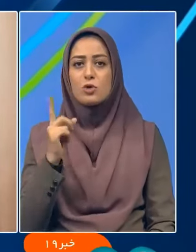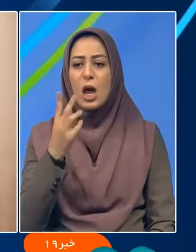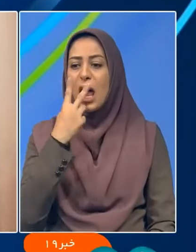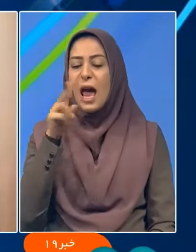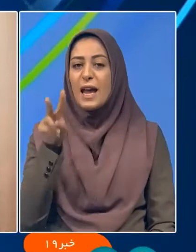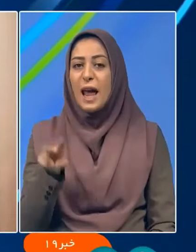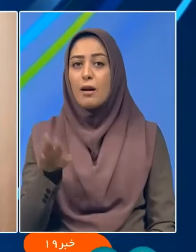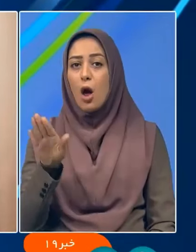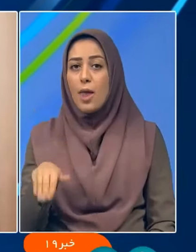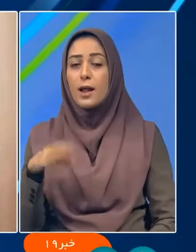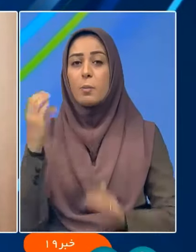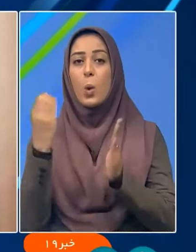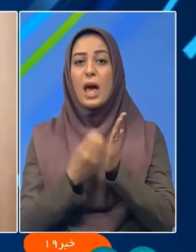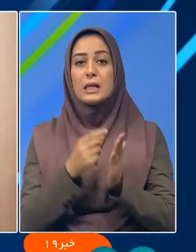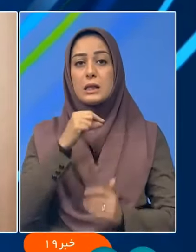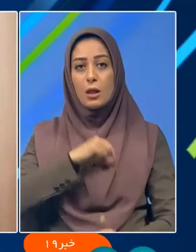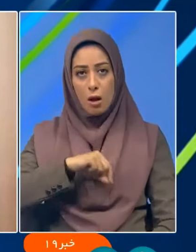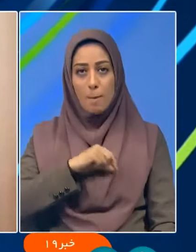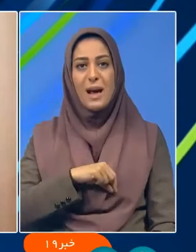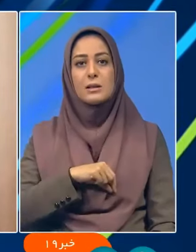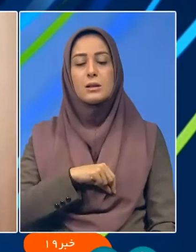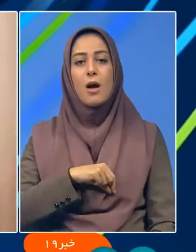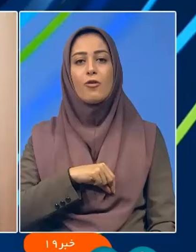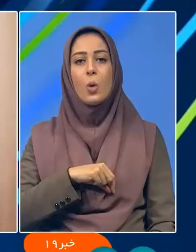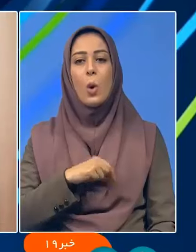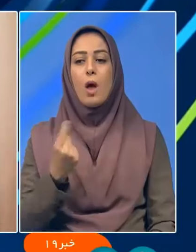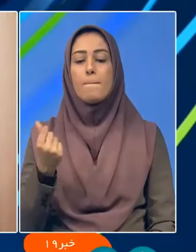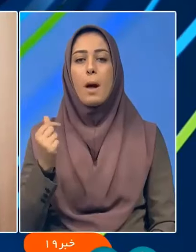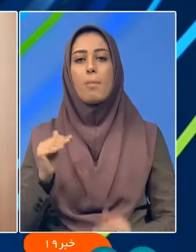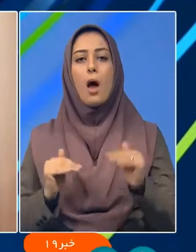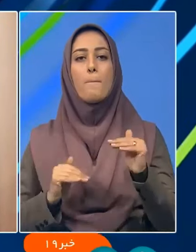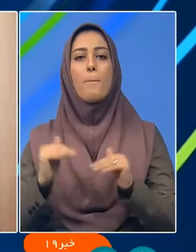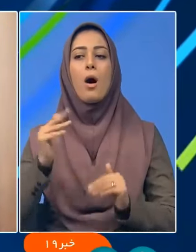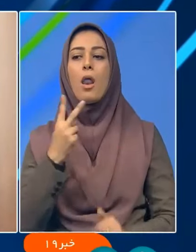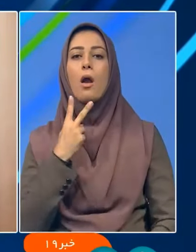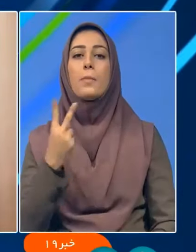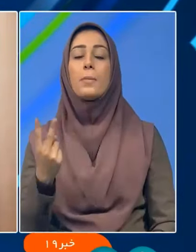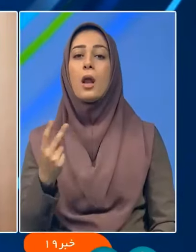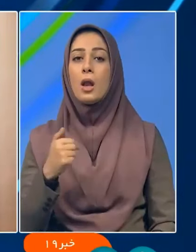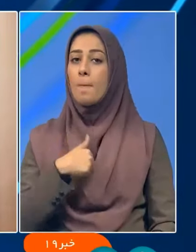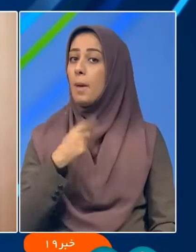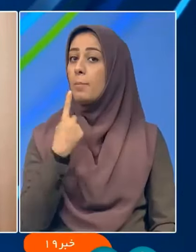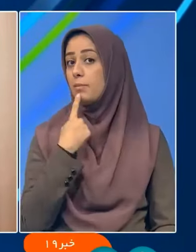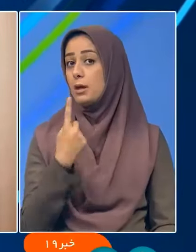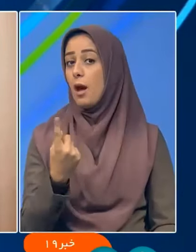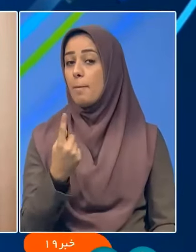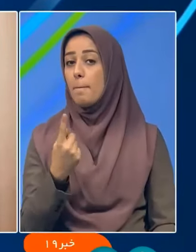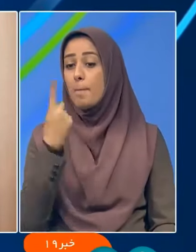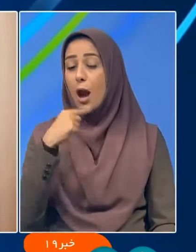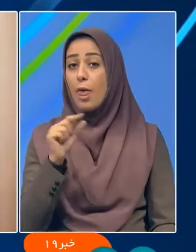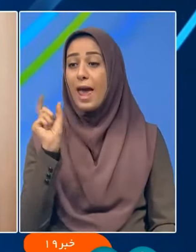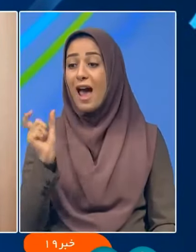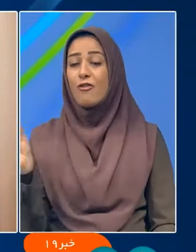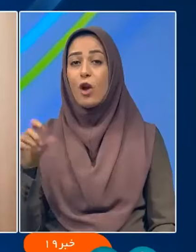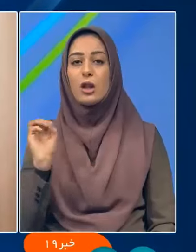رعایت استاندارد های مصرف رو نکرده باشن با مبالغ بیشتری مواجه میشن. البته عرض کردم این صرفا در مورد بدمصرف ها هست